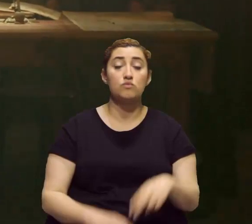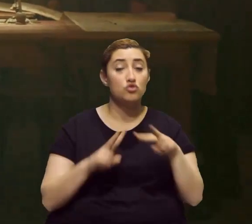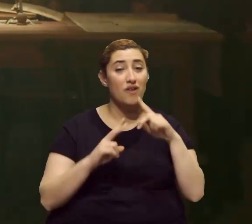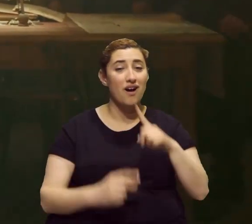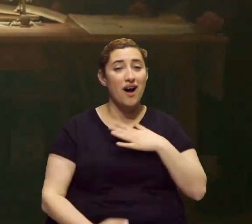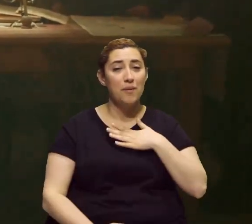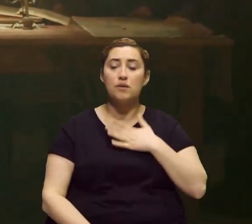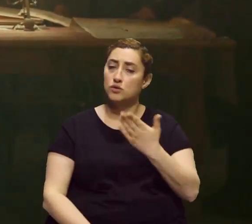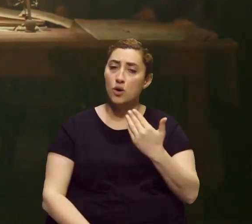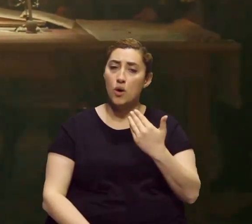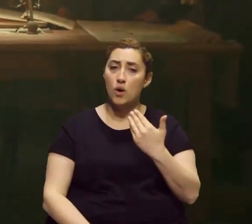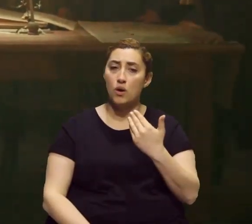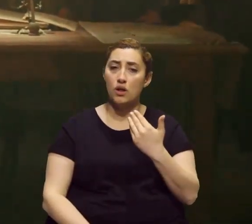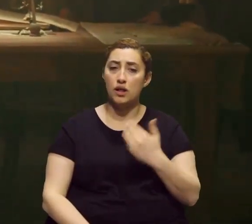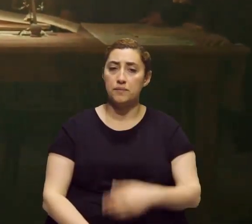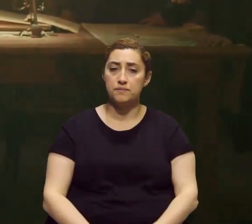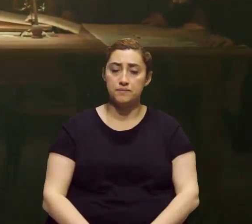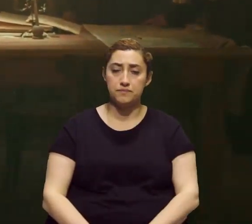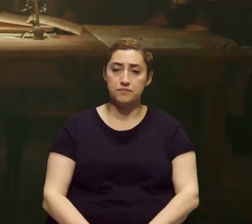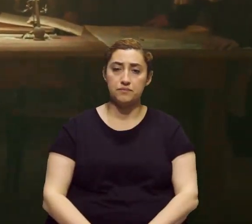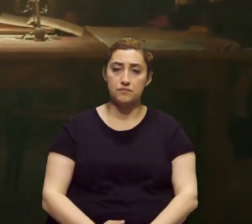Mustafa amirim. Söyle.